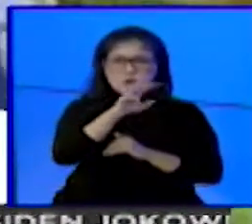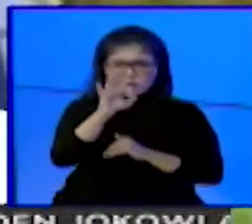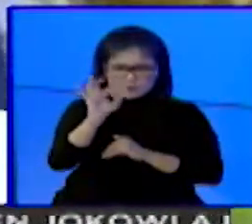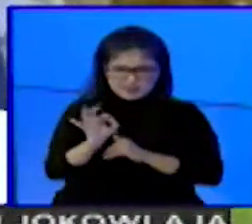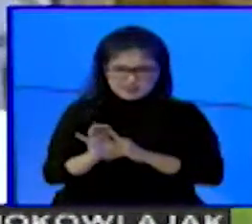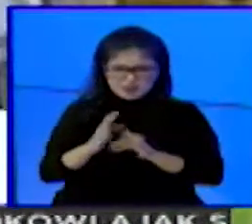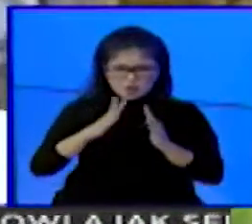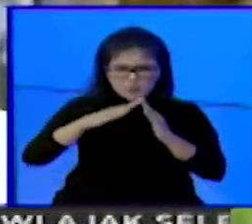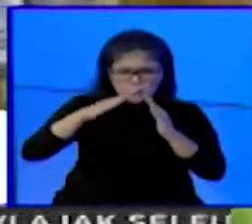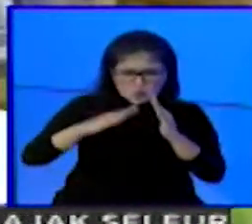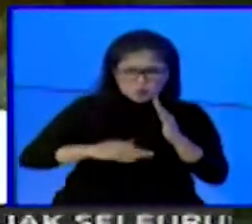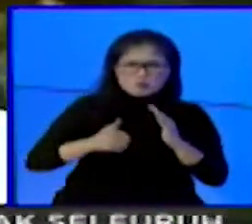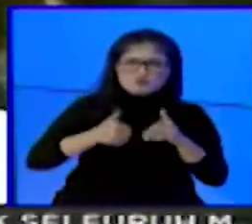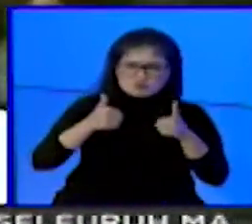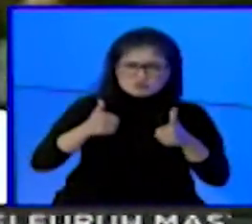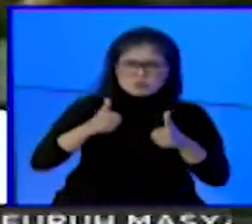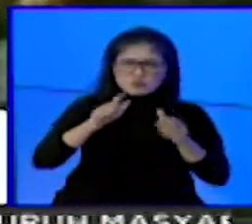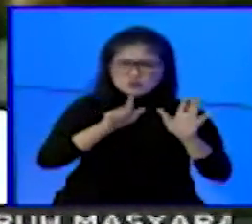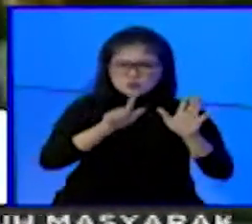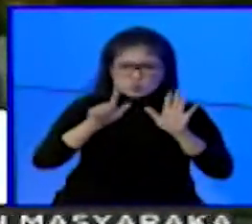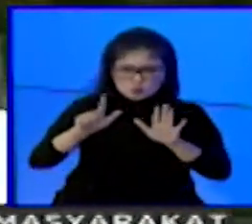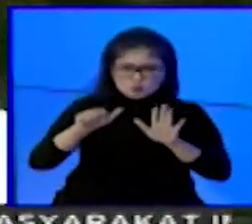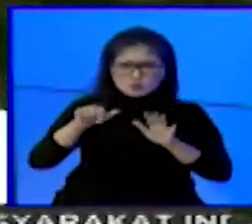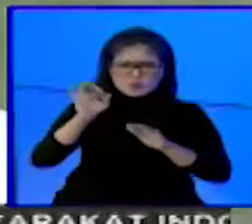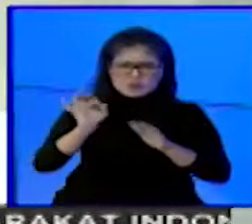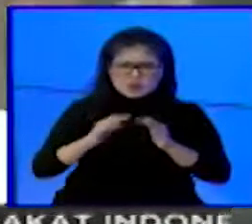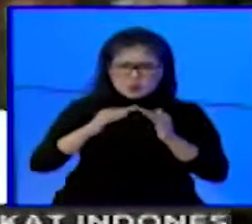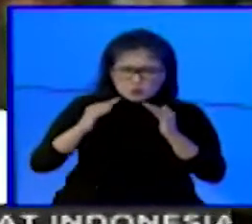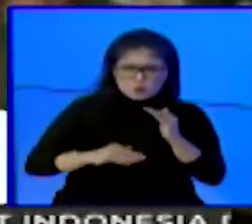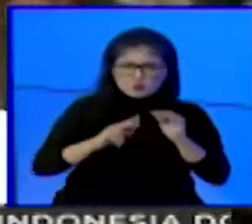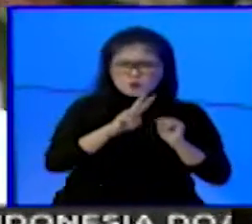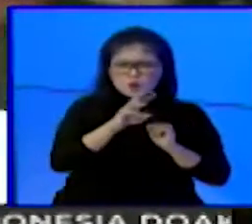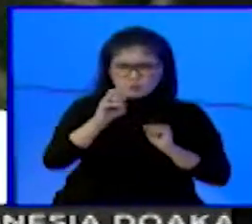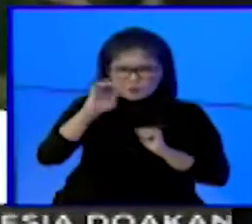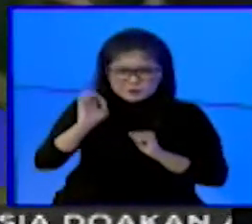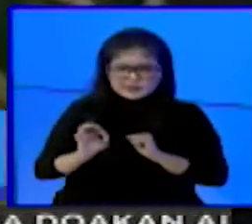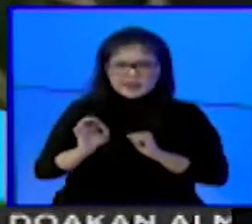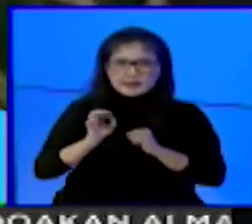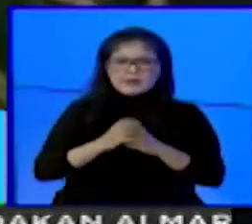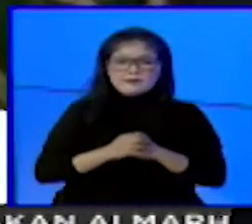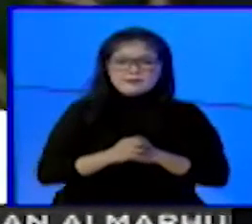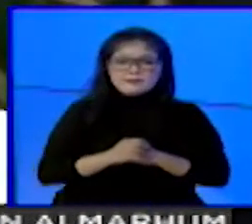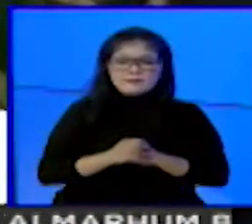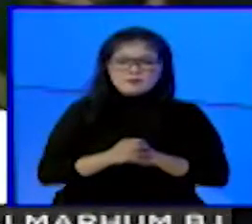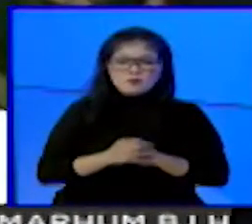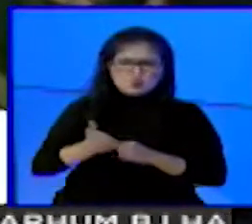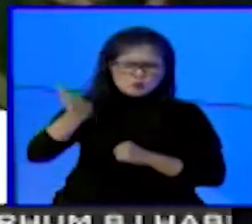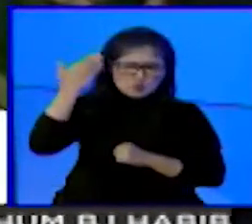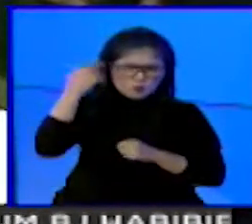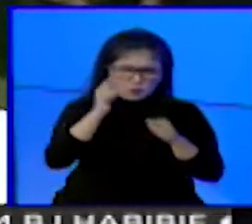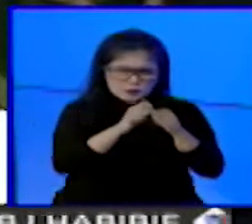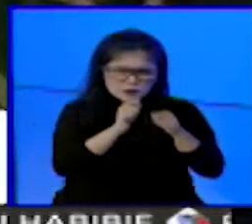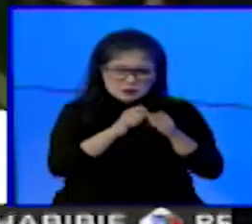dari 77,6% menjadi 2%. Di dalam masa-masa kritis perubahan